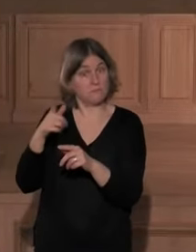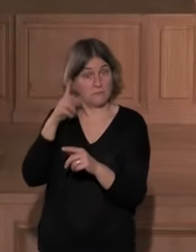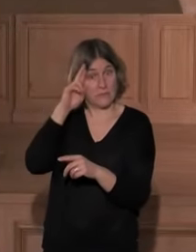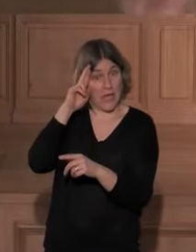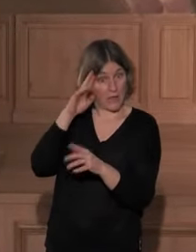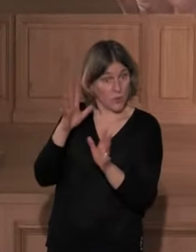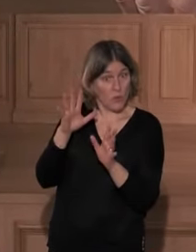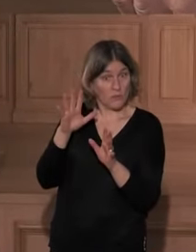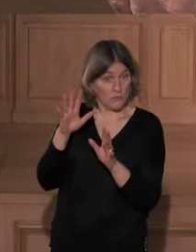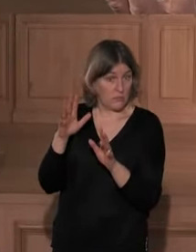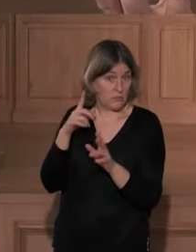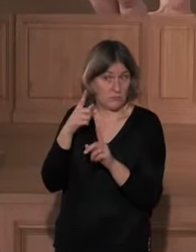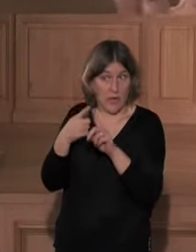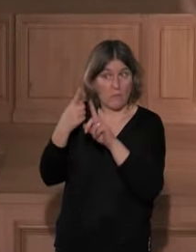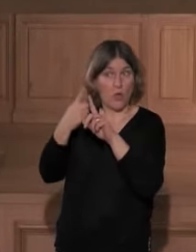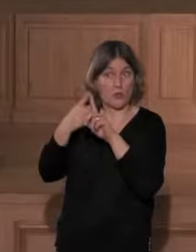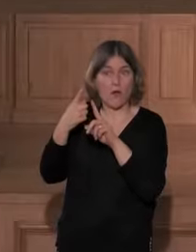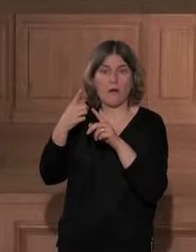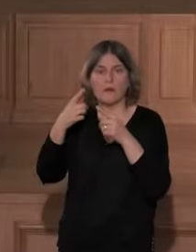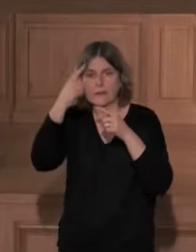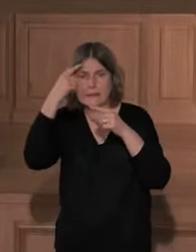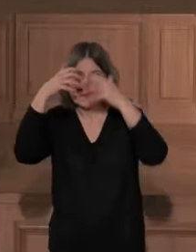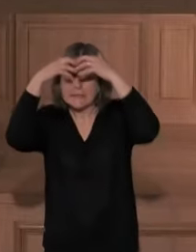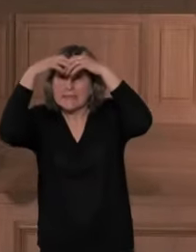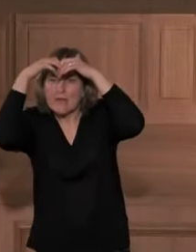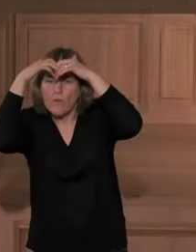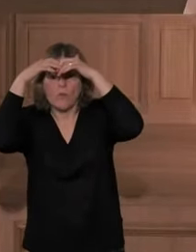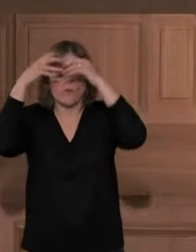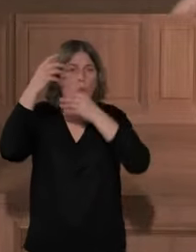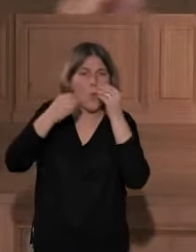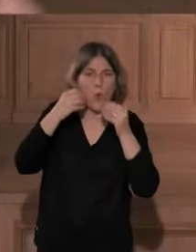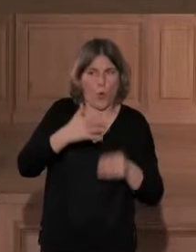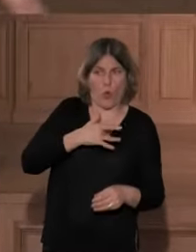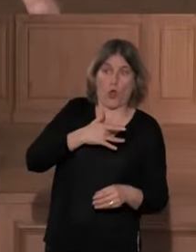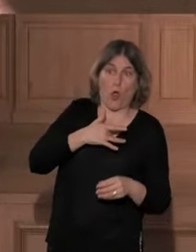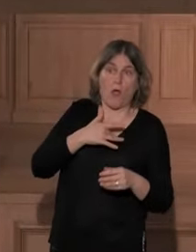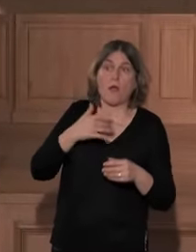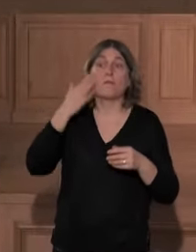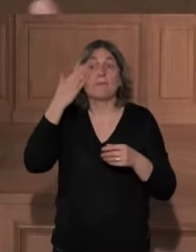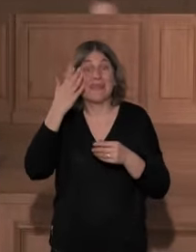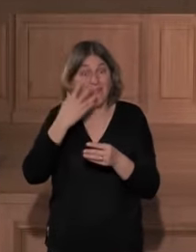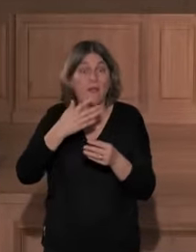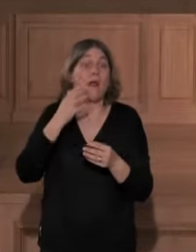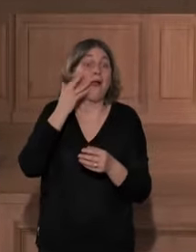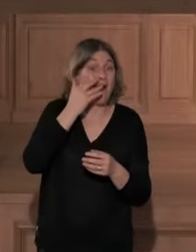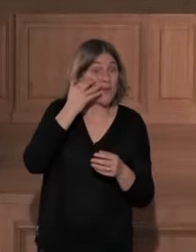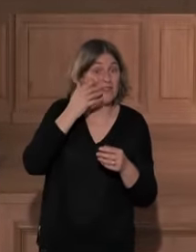attention en neurologie, en cardiologie. Quand il y a l'épilepsie qui apparaît à